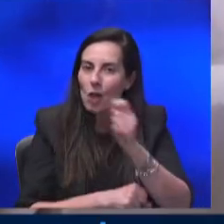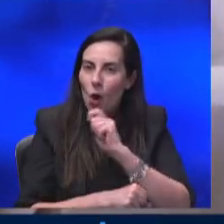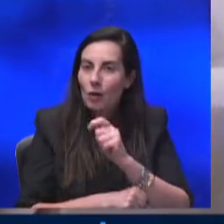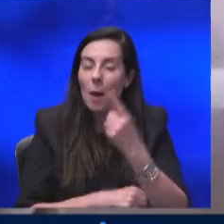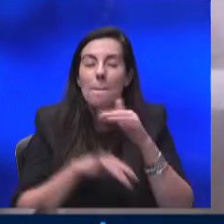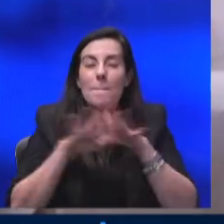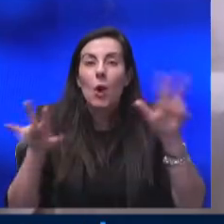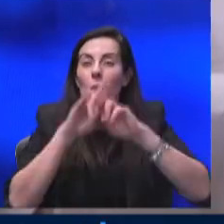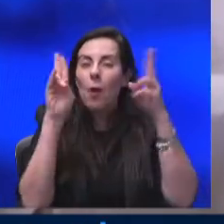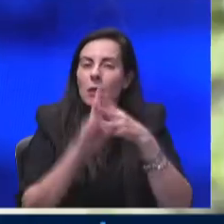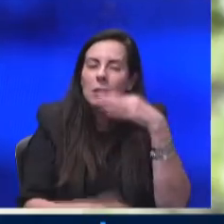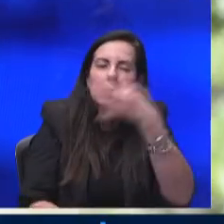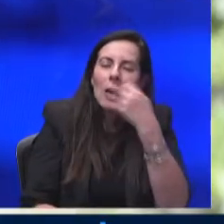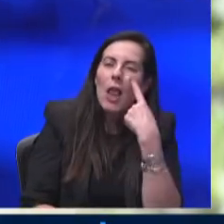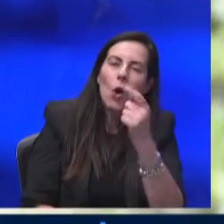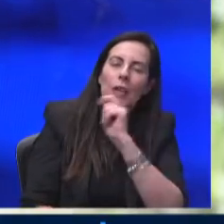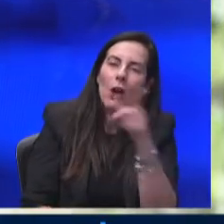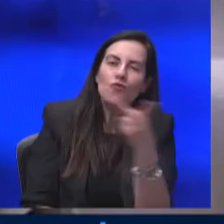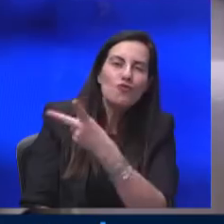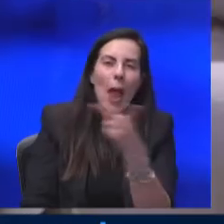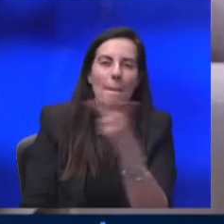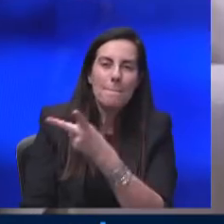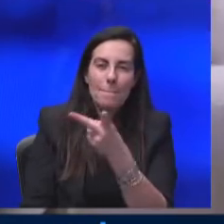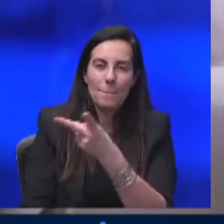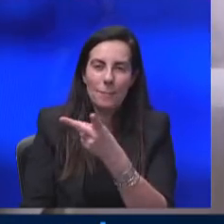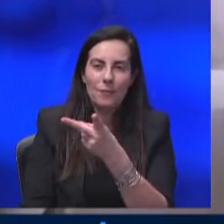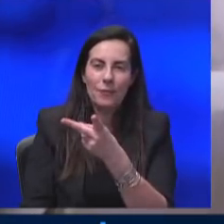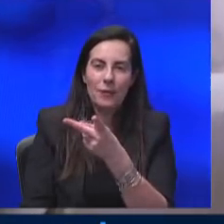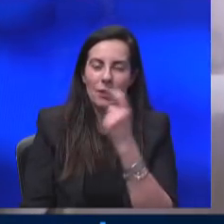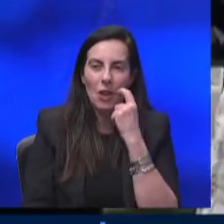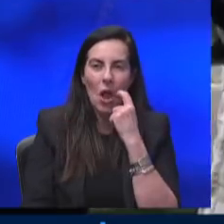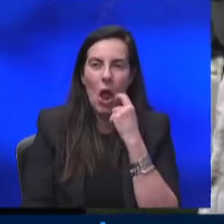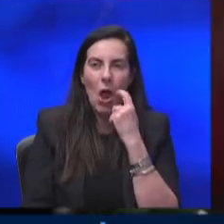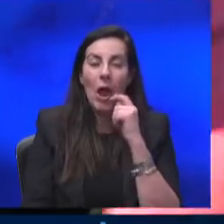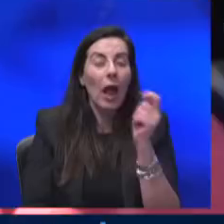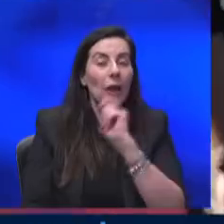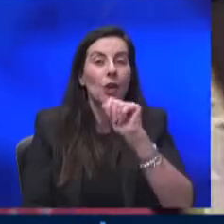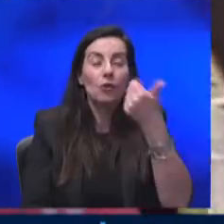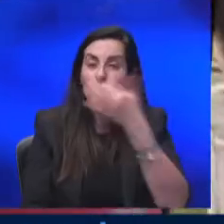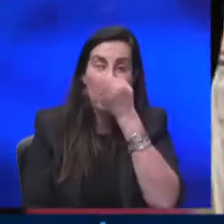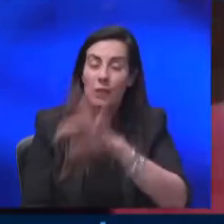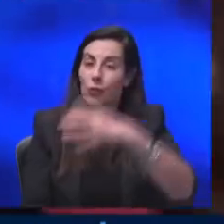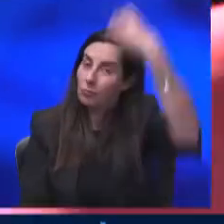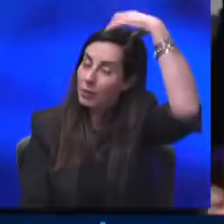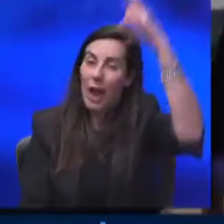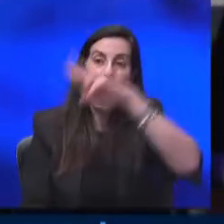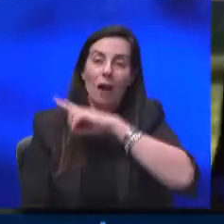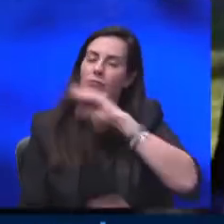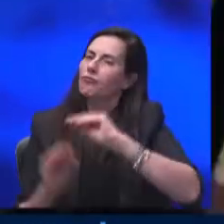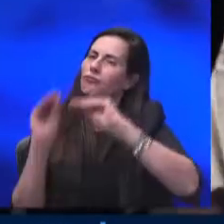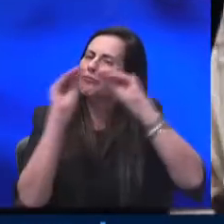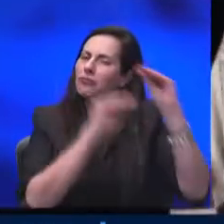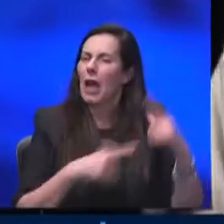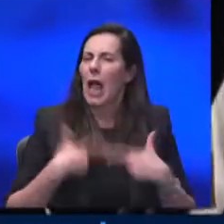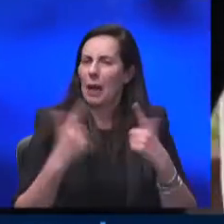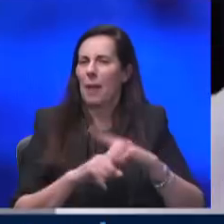יצפו ברעיון של הנסיך הרי והדוכסית מייגן מרקל, רעיון ראשון מאז עזבו את הממלכה לטובת חיים נטולי דאגות, כמעט,